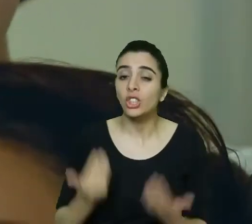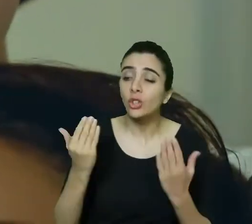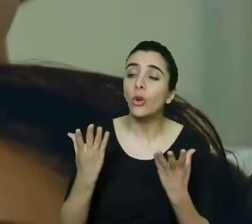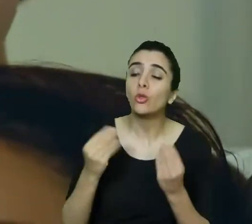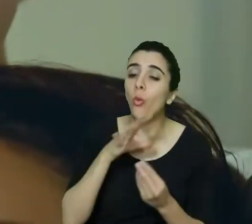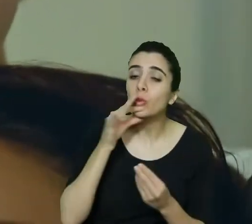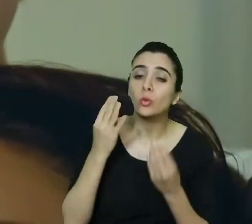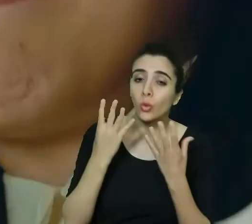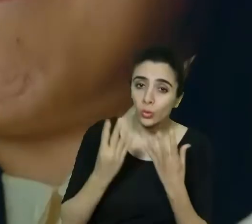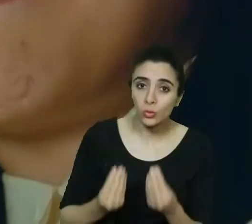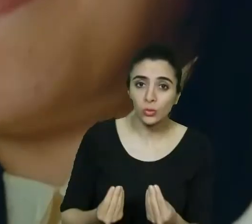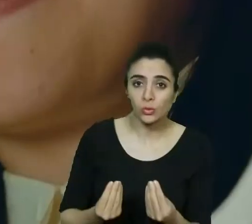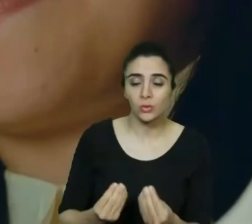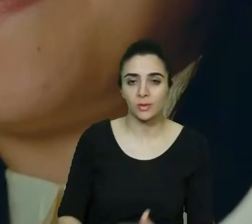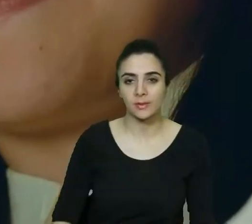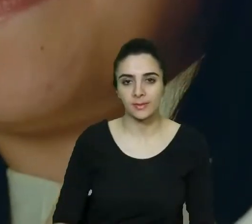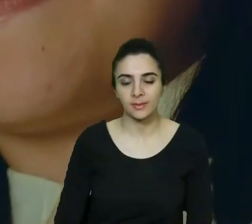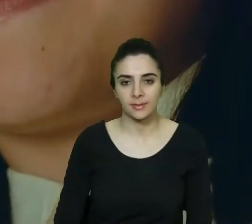İnşallah çok mutlu olursunuz.